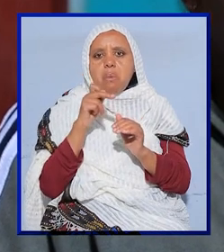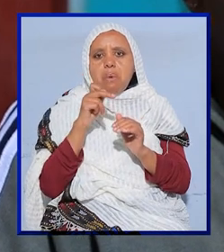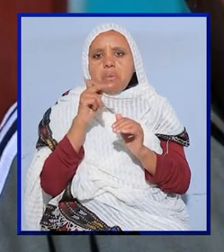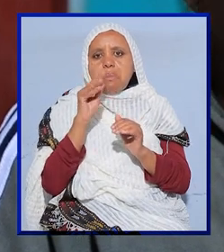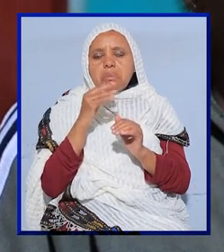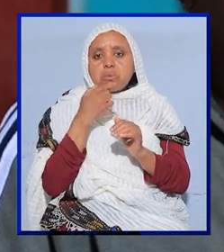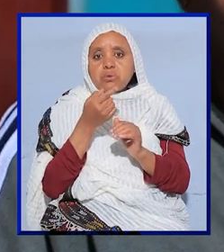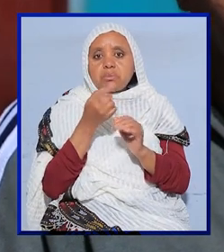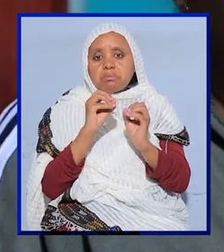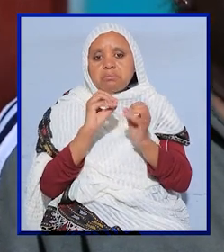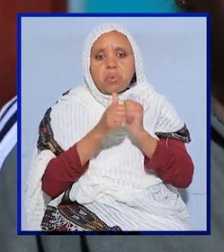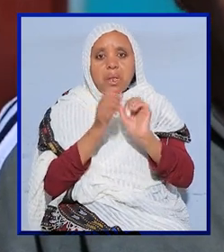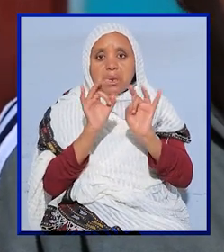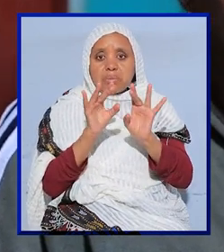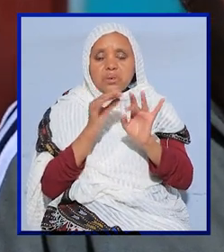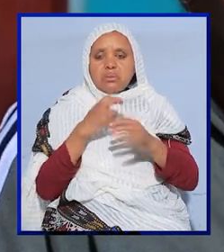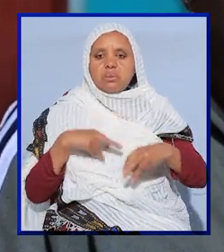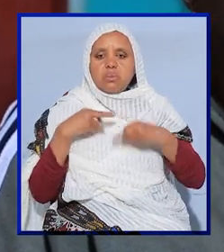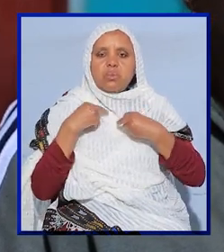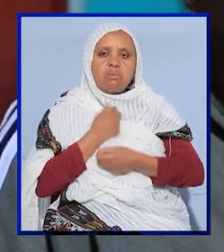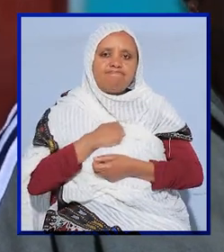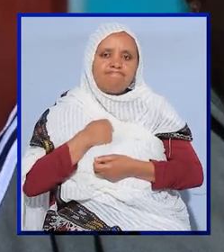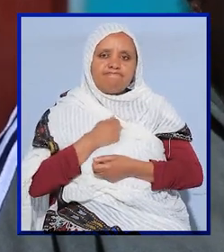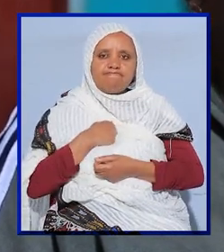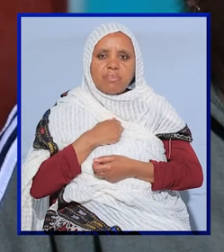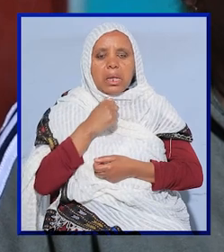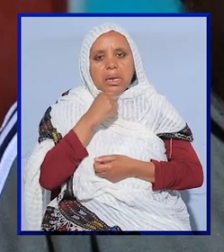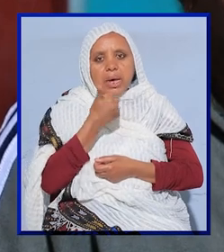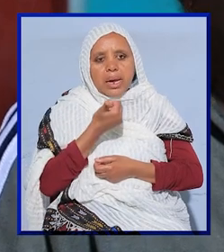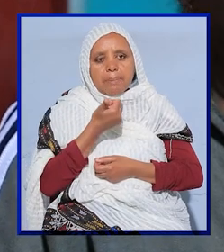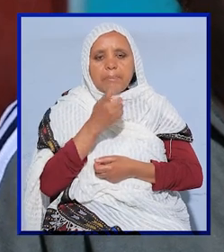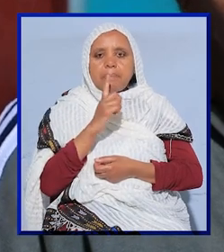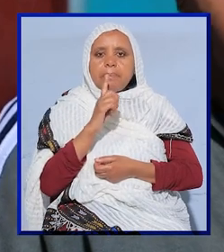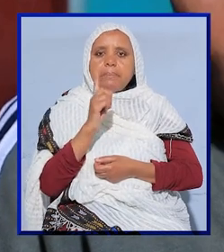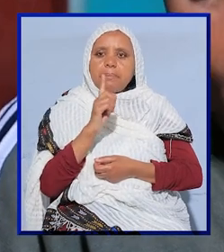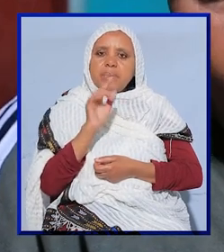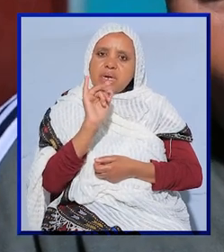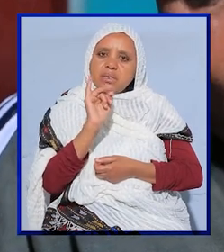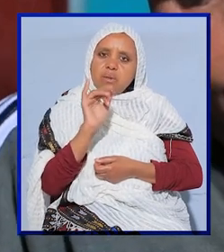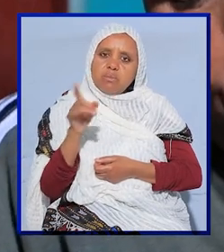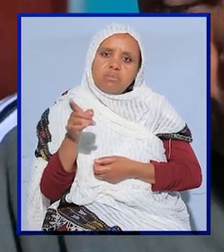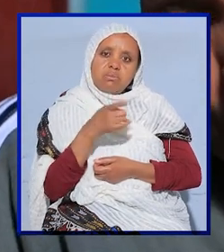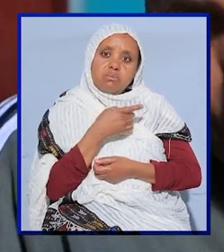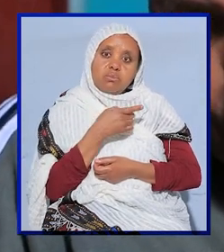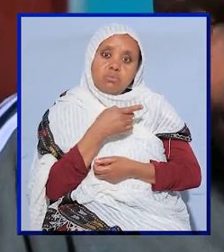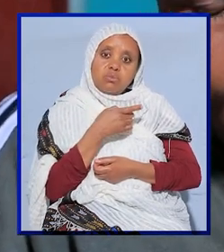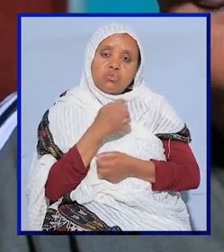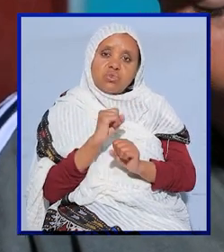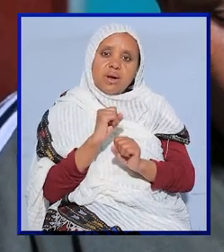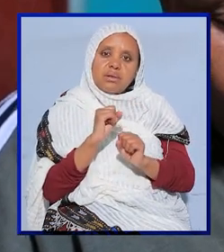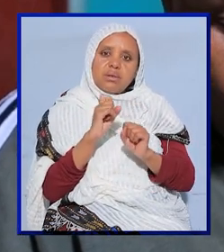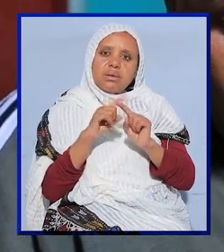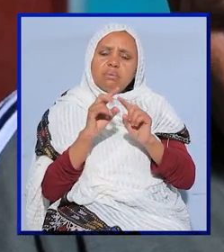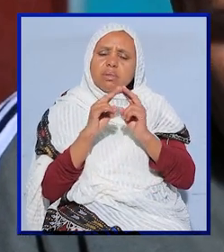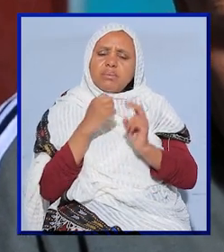እንጂ በጣም የህይወቱ አሳዛኝ ነገር ነው። ነገም እኛም በዚያው እኛም እንደዚያው በምንሆንም